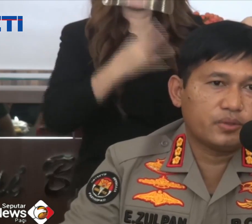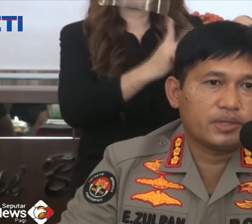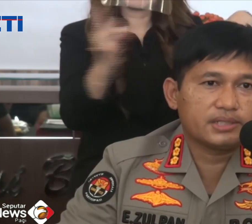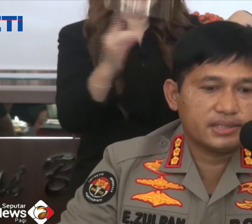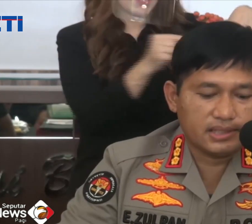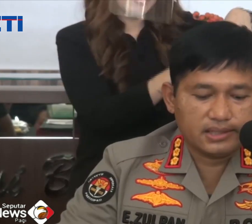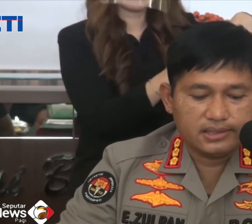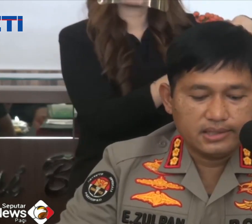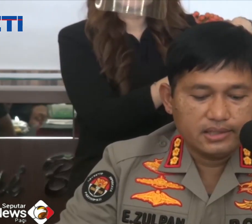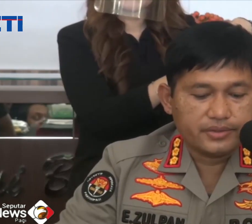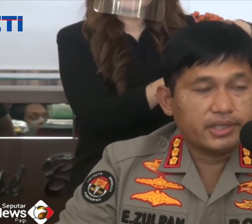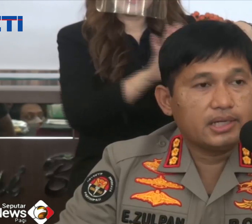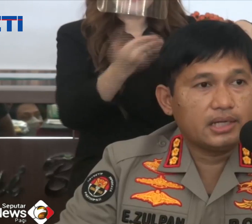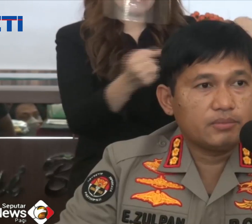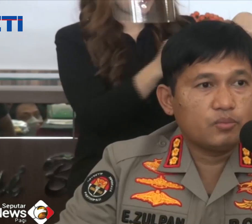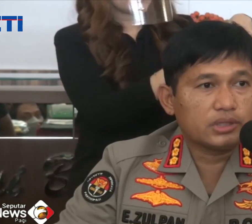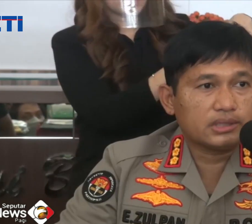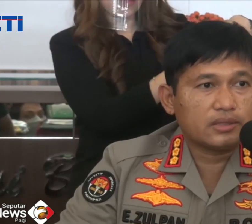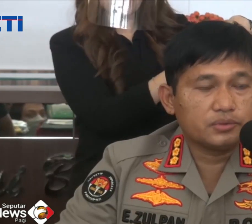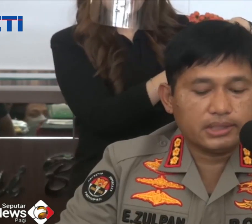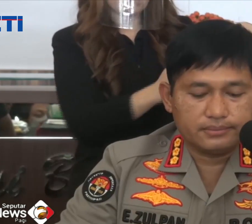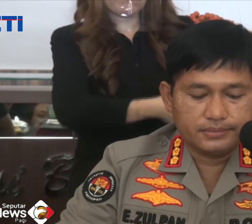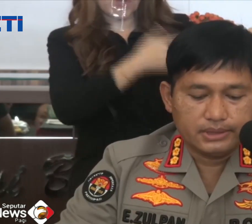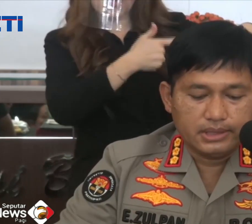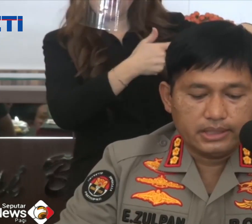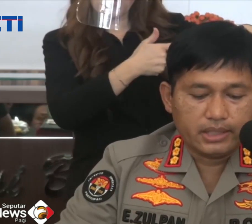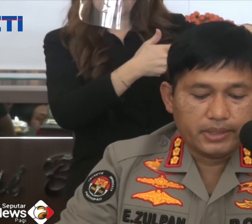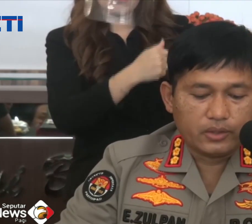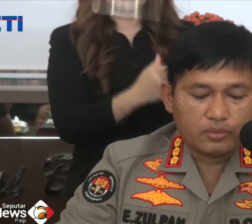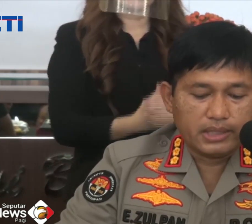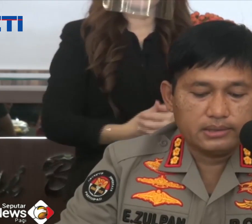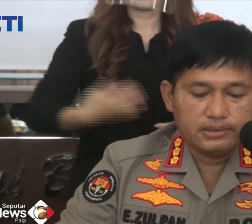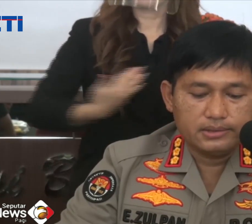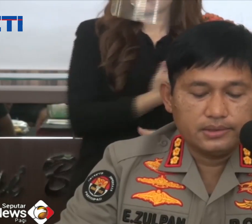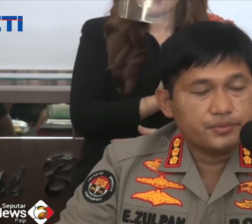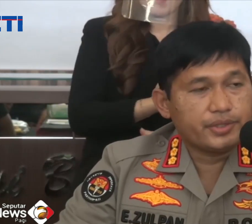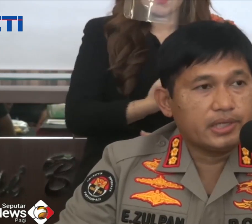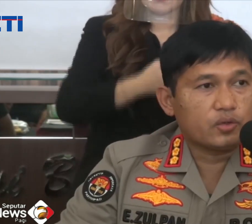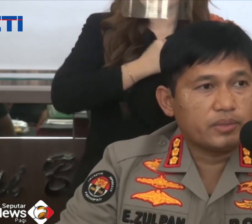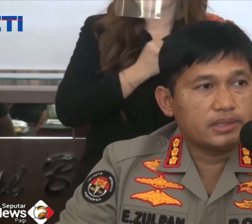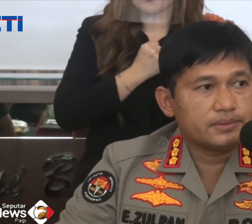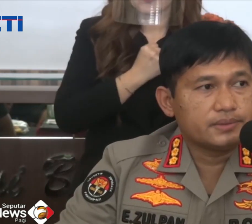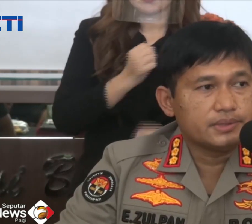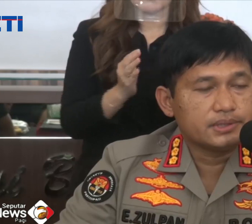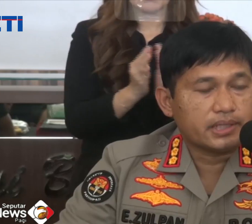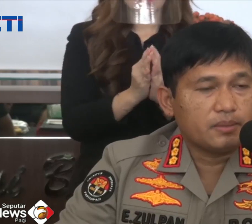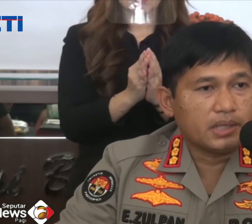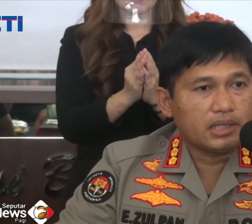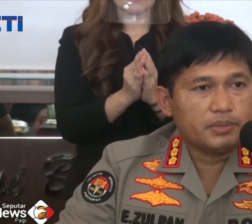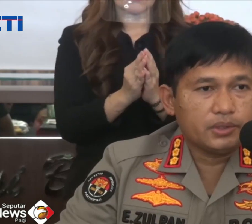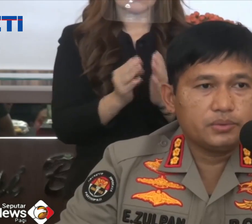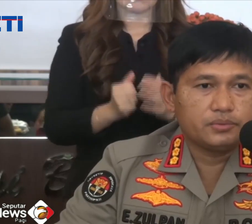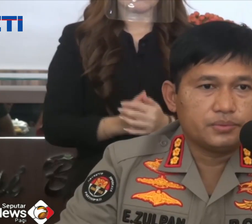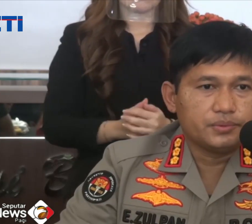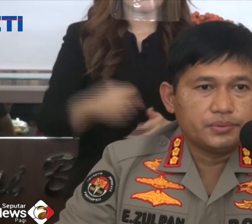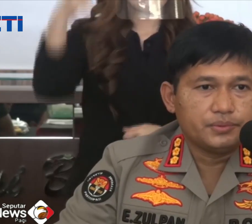sambil menodongkan senjata. Sehingga membuat ketakutan daripada korban, sehingga korban karena